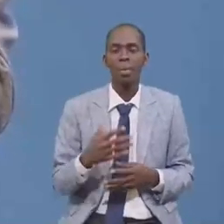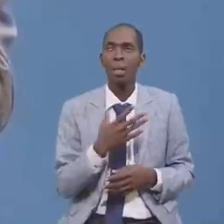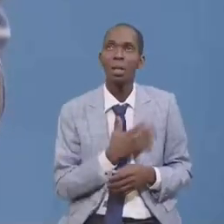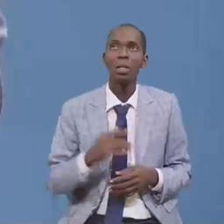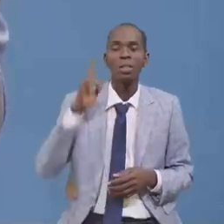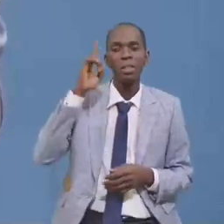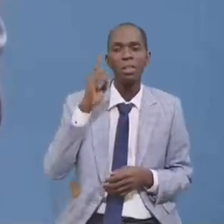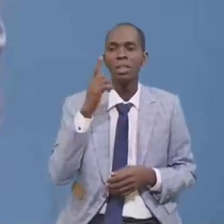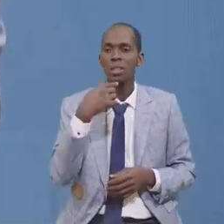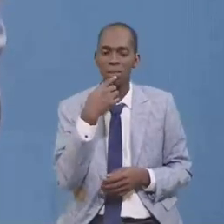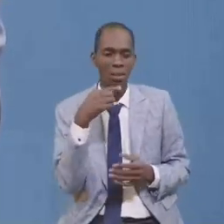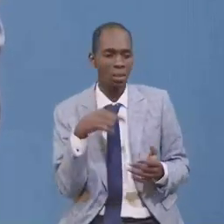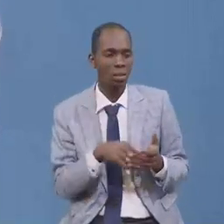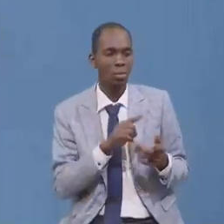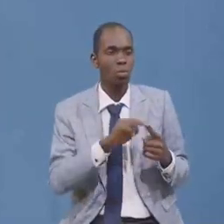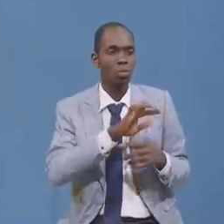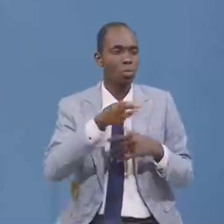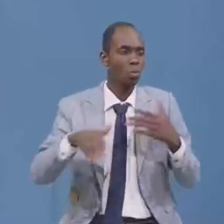Et il a dit à toute une nation,